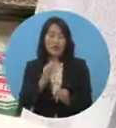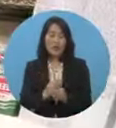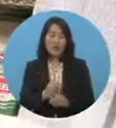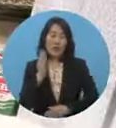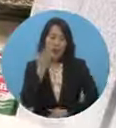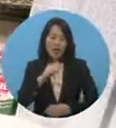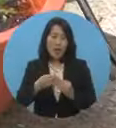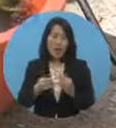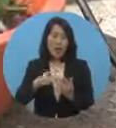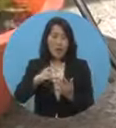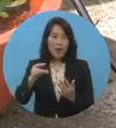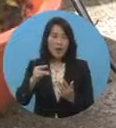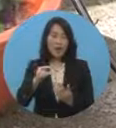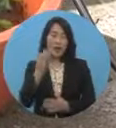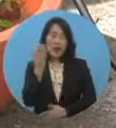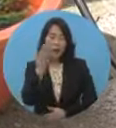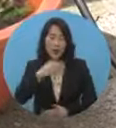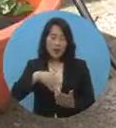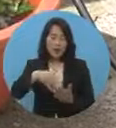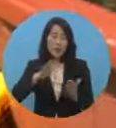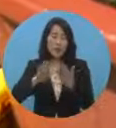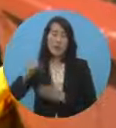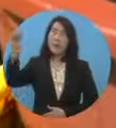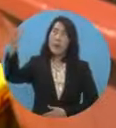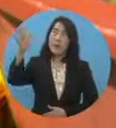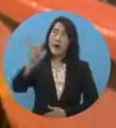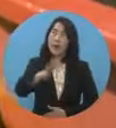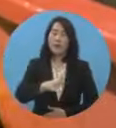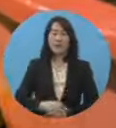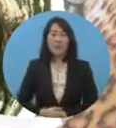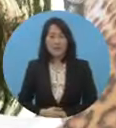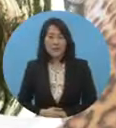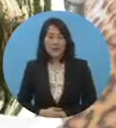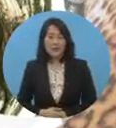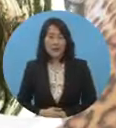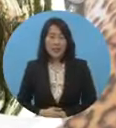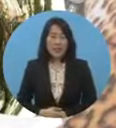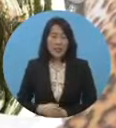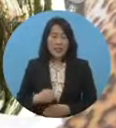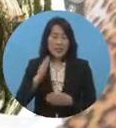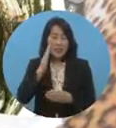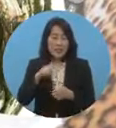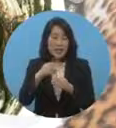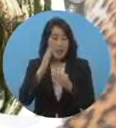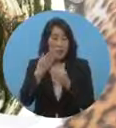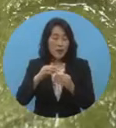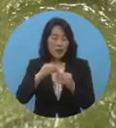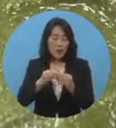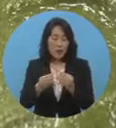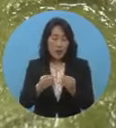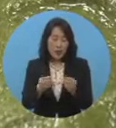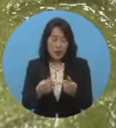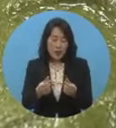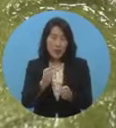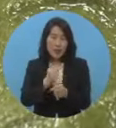깨끗한 잎을 골라 맑은 치아 수에 씻어 가을볕에 말립니다 말린 찬 잎은 가루를 애 천연수제비누